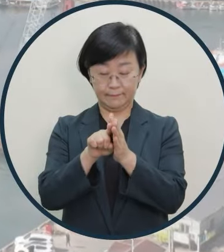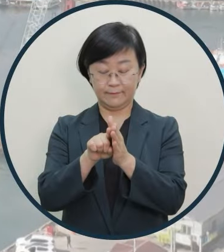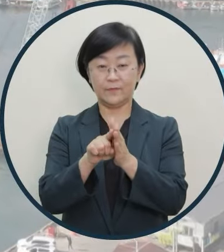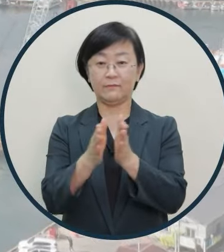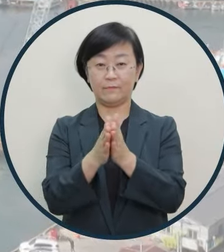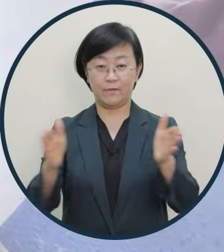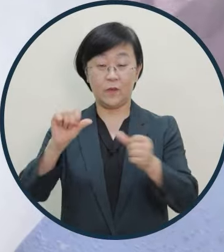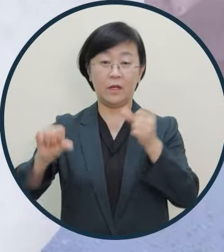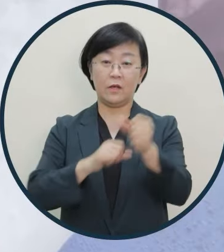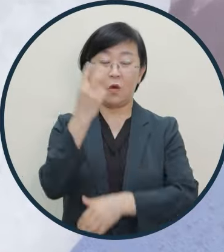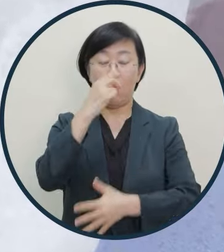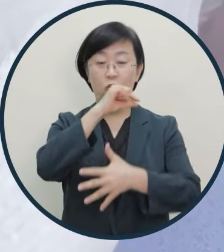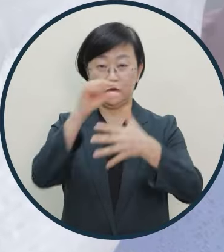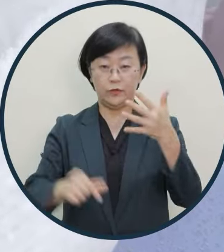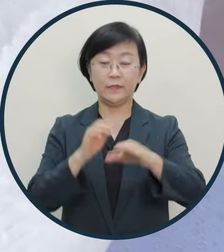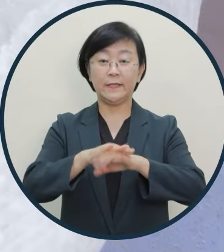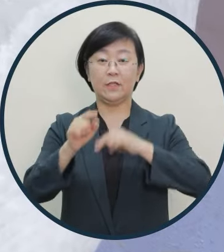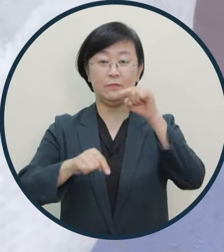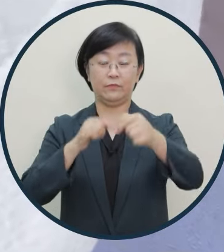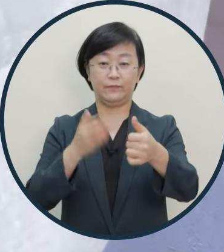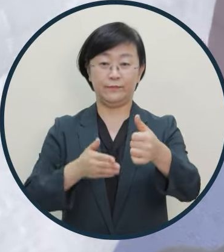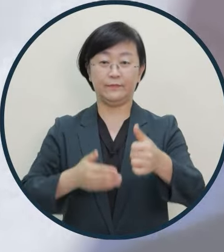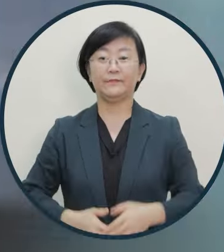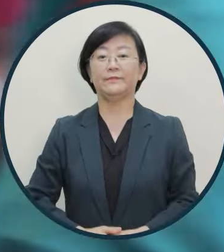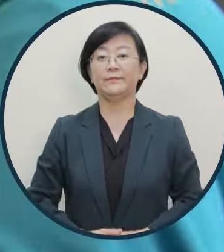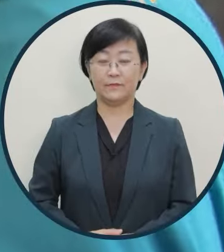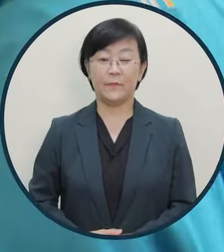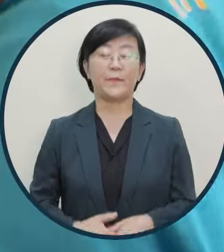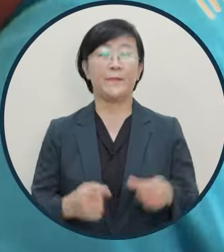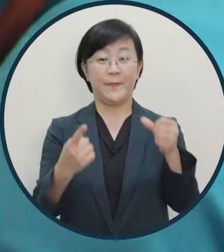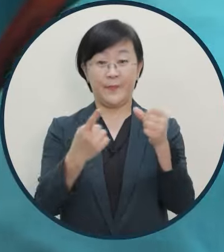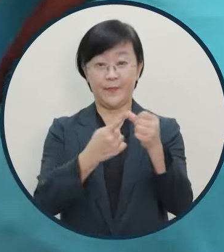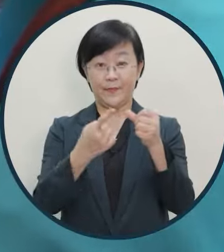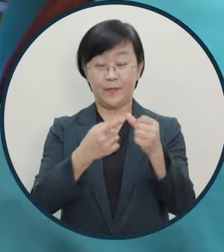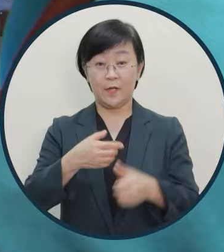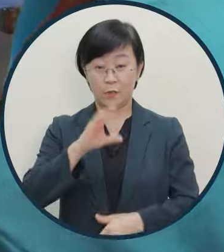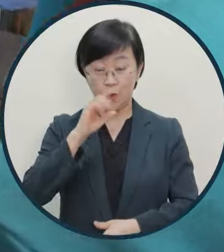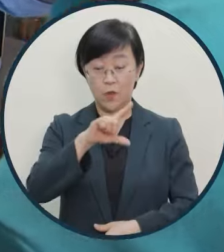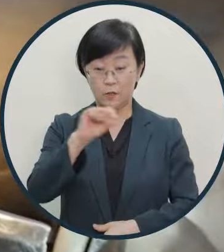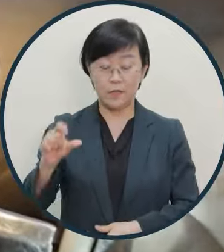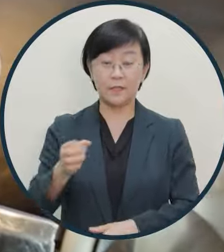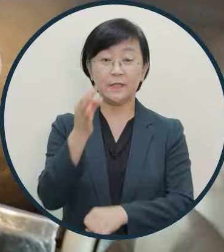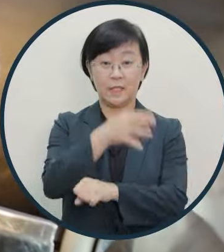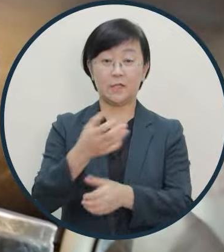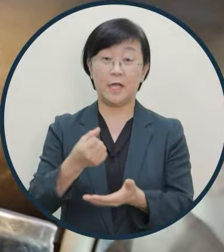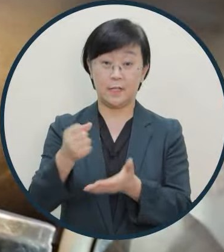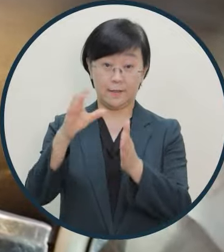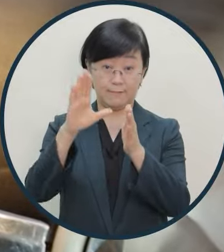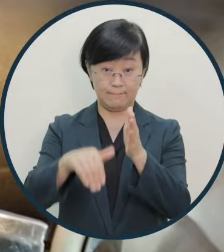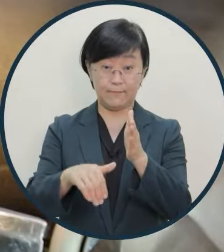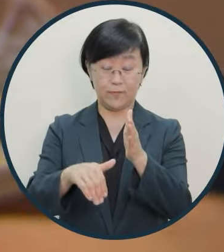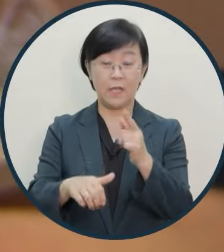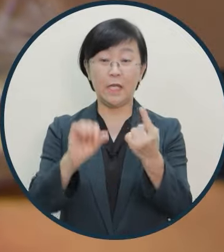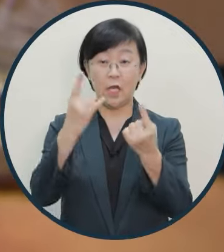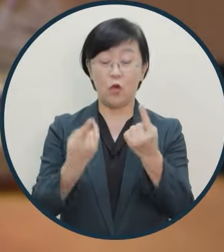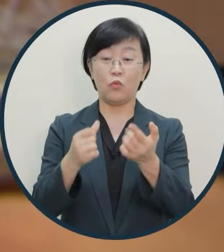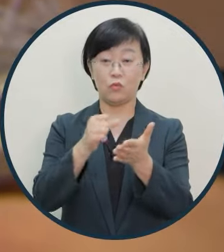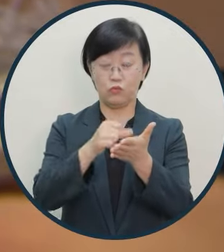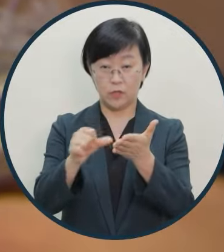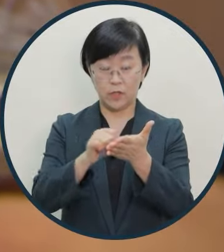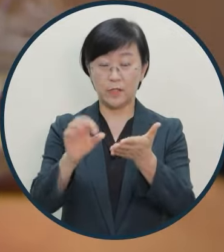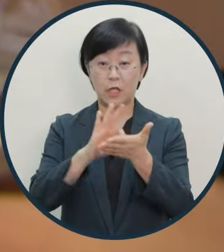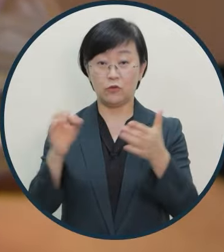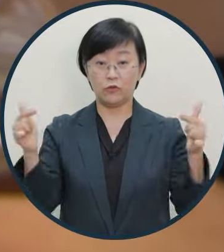지구를 위한 한 걸음, 환경보호 수칙으로 실천해주세요. 첫 번째, 음료나 음식을 포장하는 경우에는